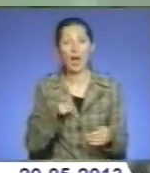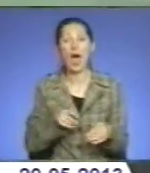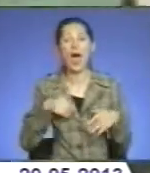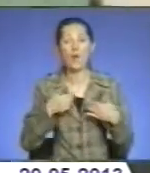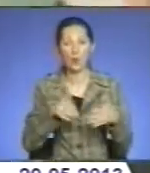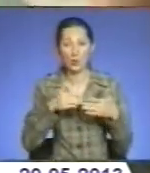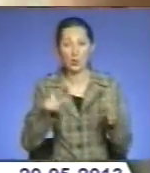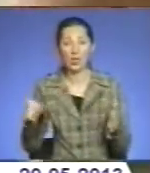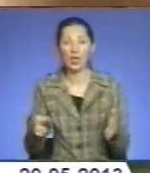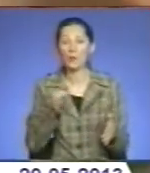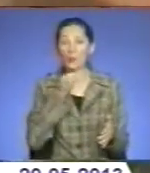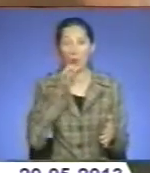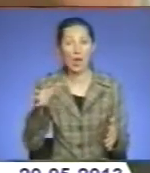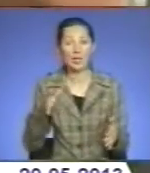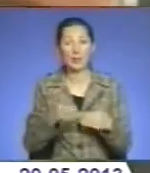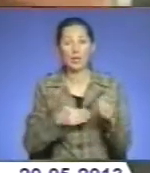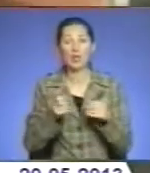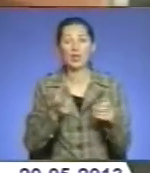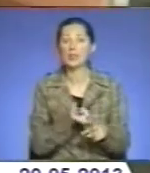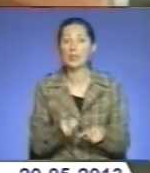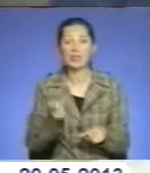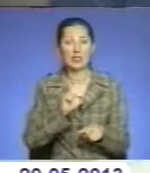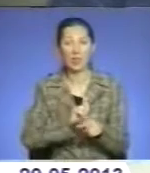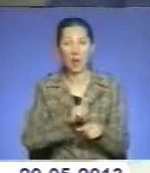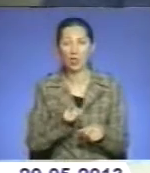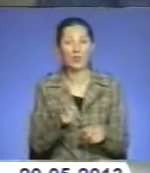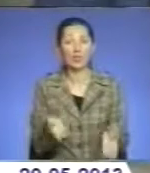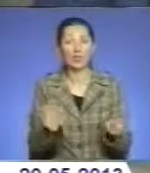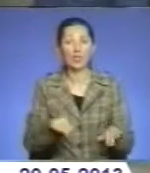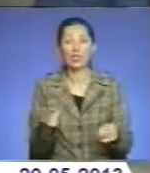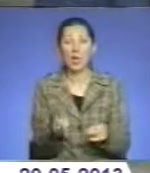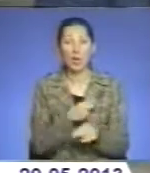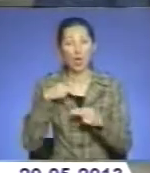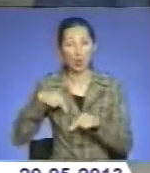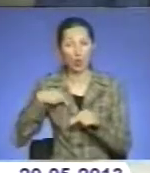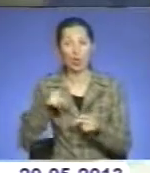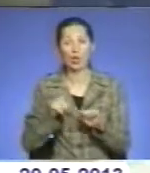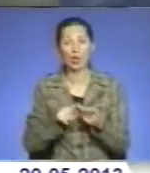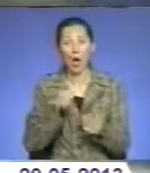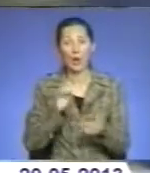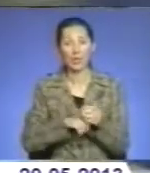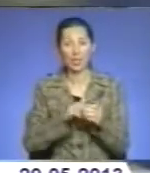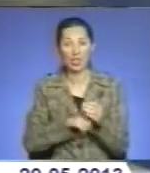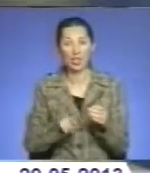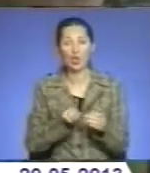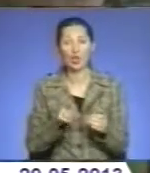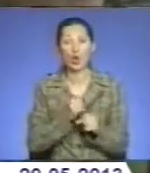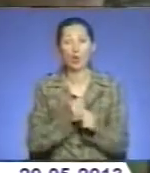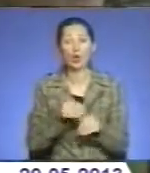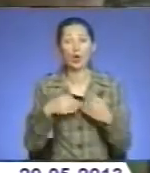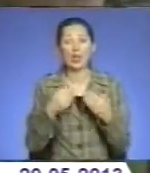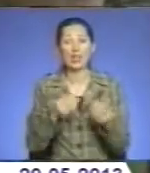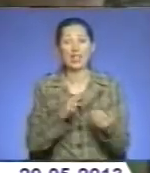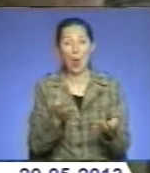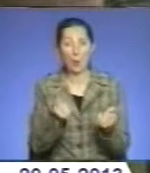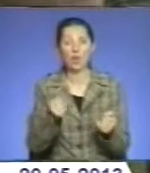спеціальностей забагато, і вони опиняються без роботи. І ще одна причина, за якою роботодавець не бере у штат працівника – це